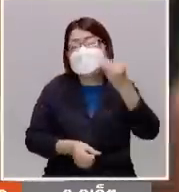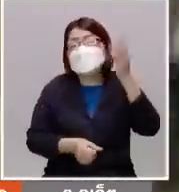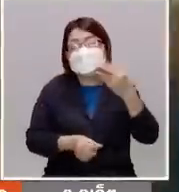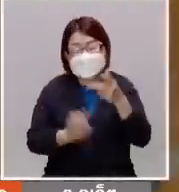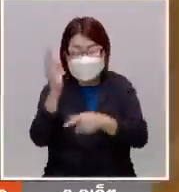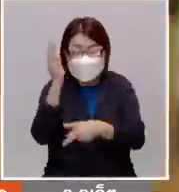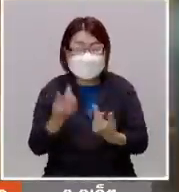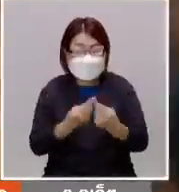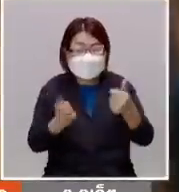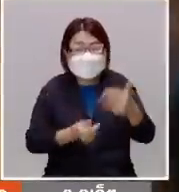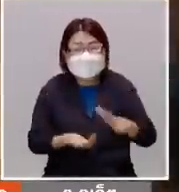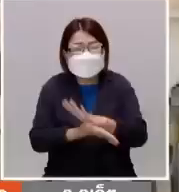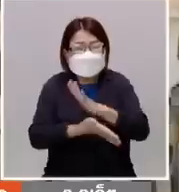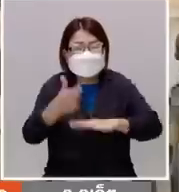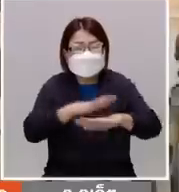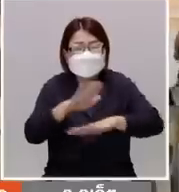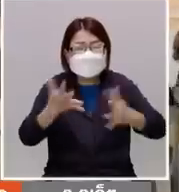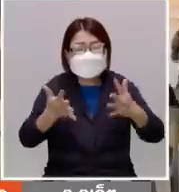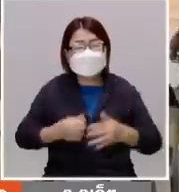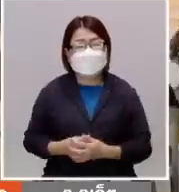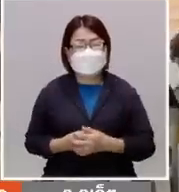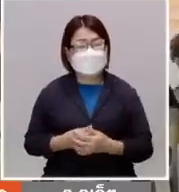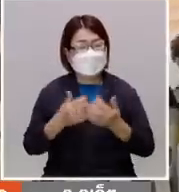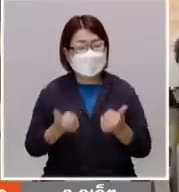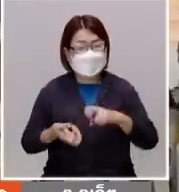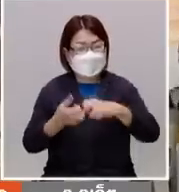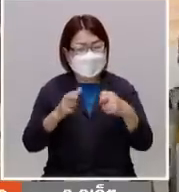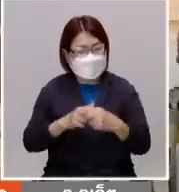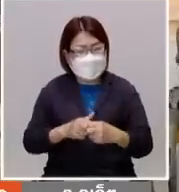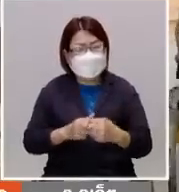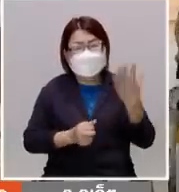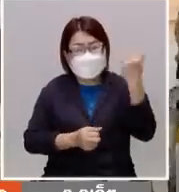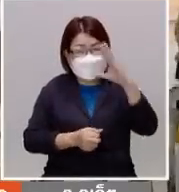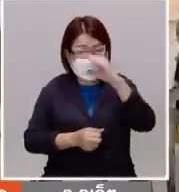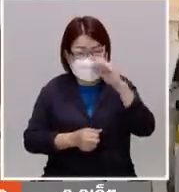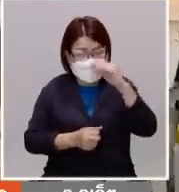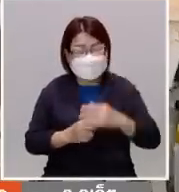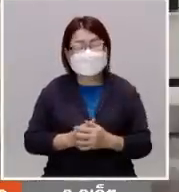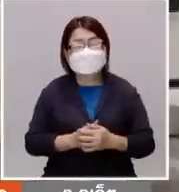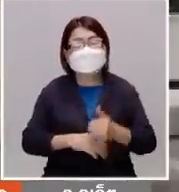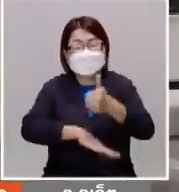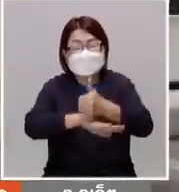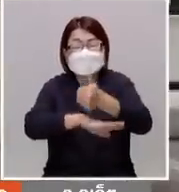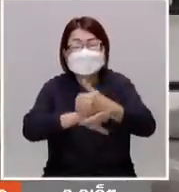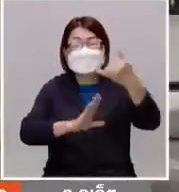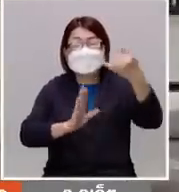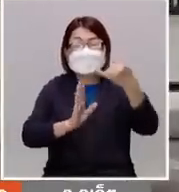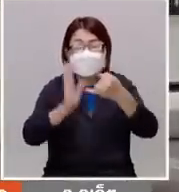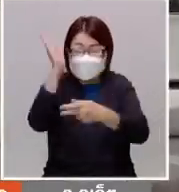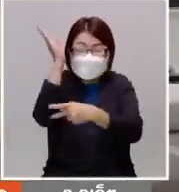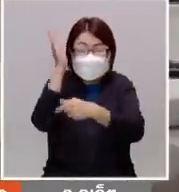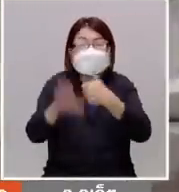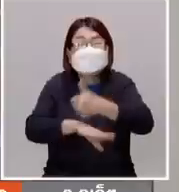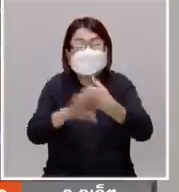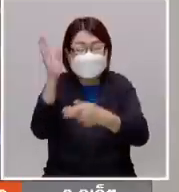าแล้วไม่สามารถกลับเข้ามาได้หลังเกิดเหตุการณ์นี้นะคะเมื่อช่วงค่ำวันนี้นายณรงค์วุ่นซิ้วผู้ว่าราชการจังหวัดภูเก็ตมี